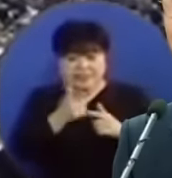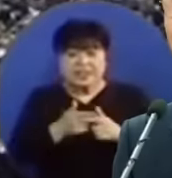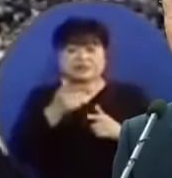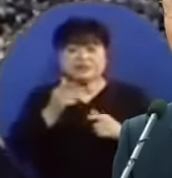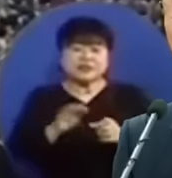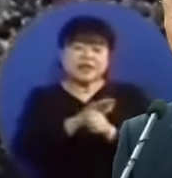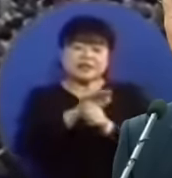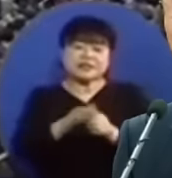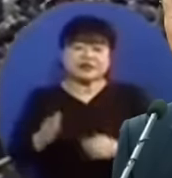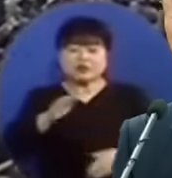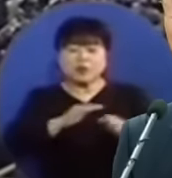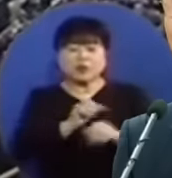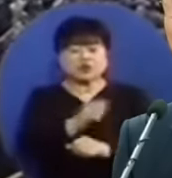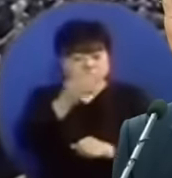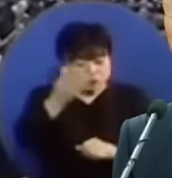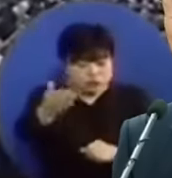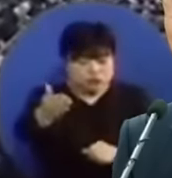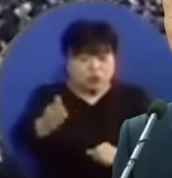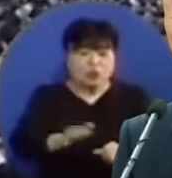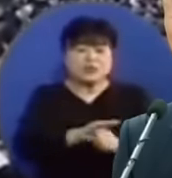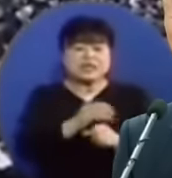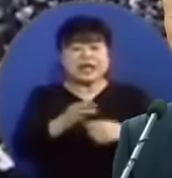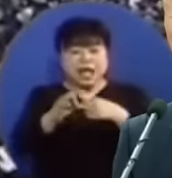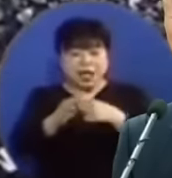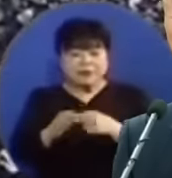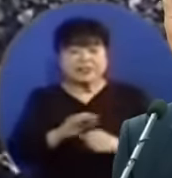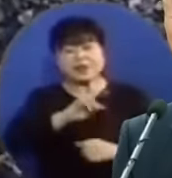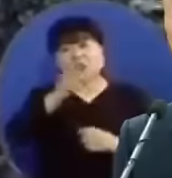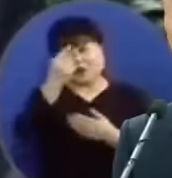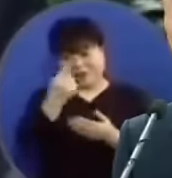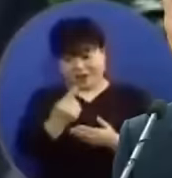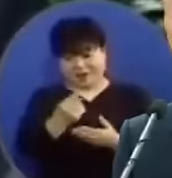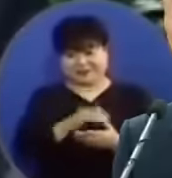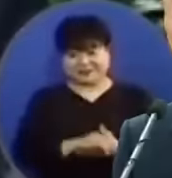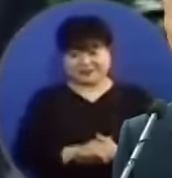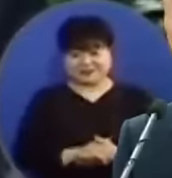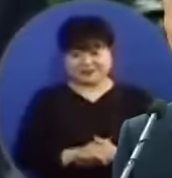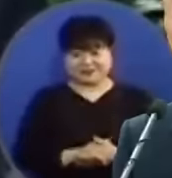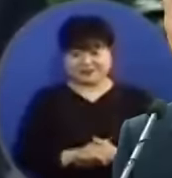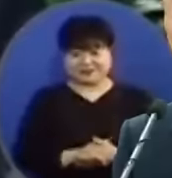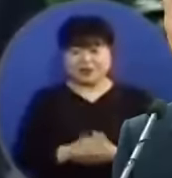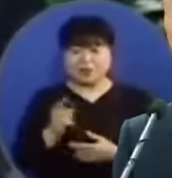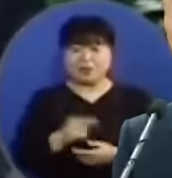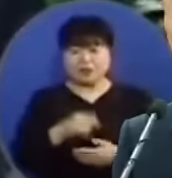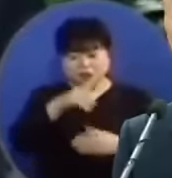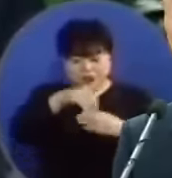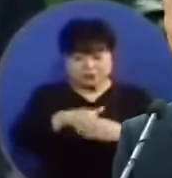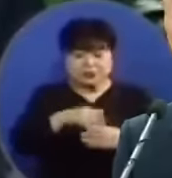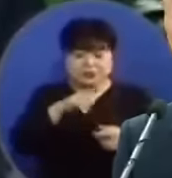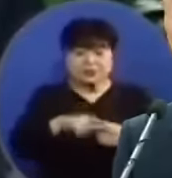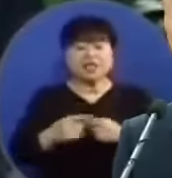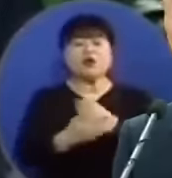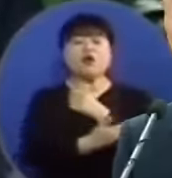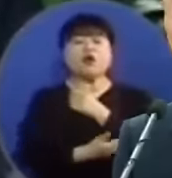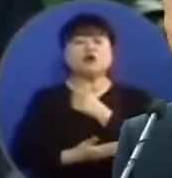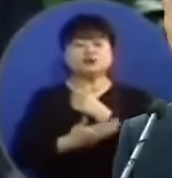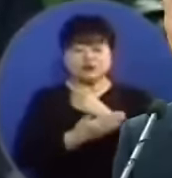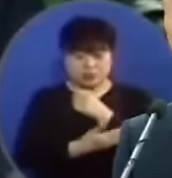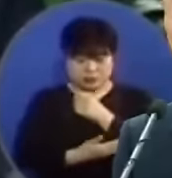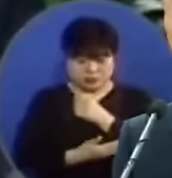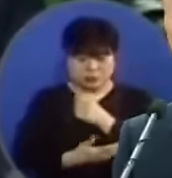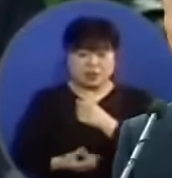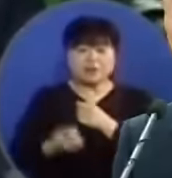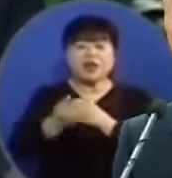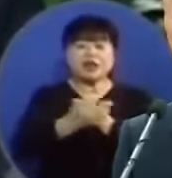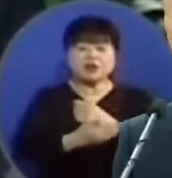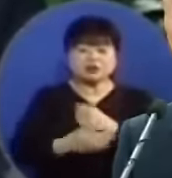그리스도의 사랑으로 덮고 용서하고 사랑을 하면 사랑이 돌아오는 것입니다. 무엇으로 심든지 그대로 거두게 되는 것이니 빨리